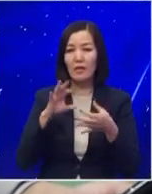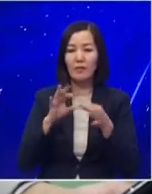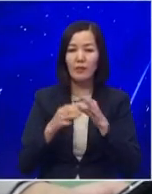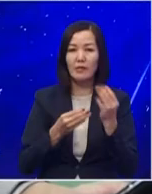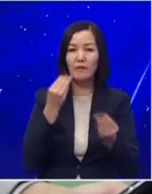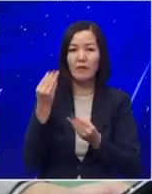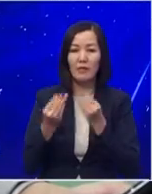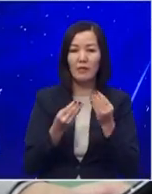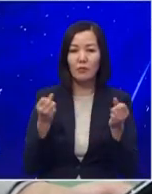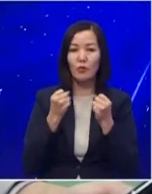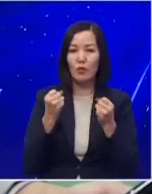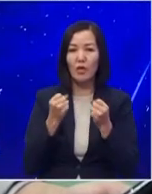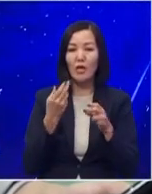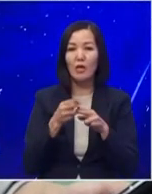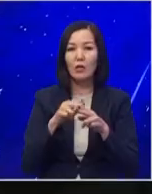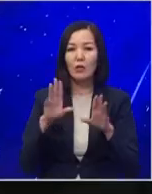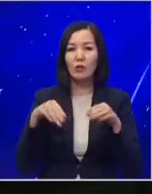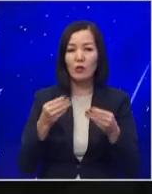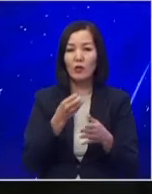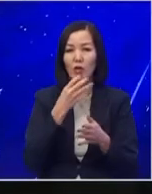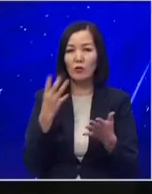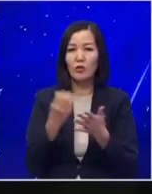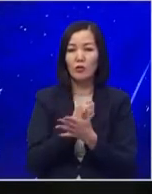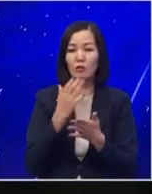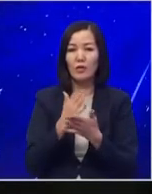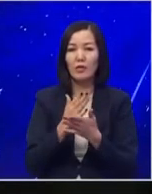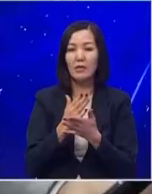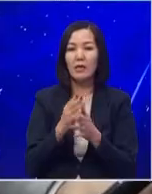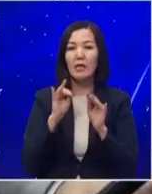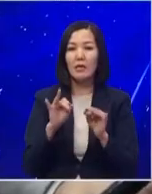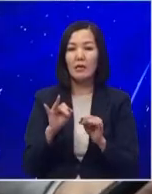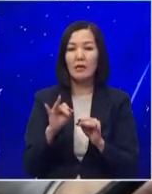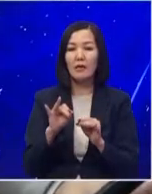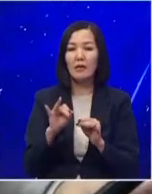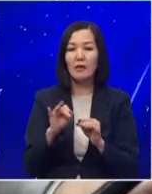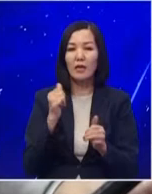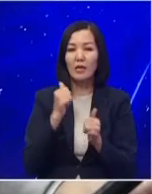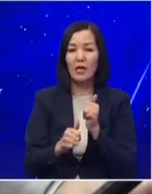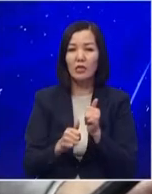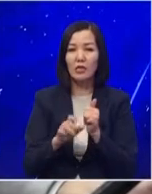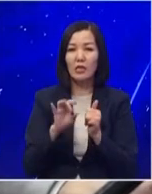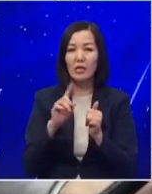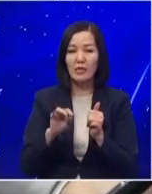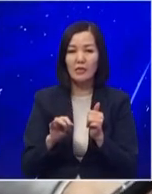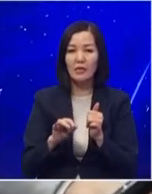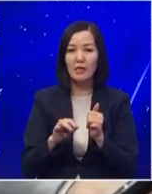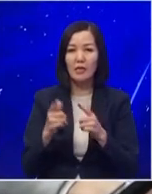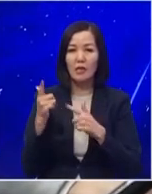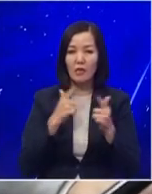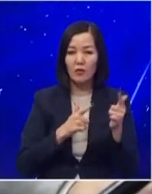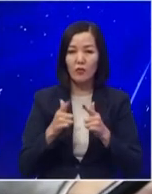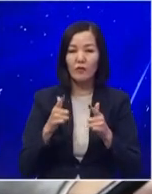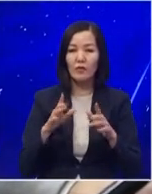виды спорта которые дают последующему хороший лента и вот они с каждым разом по мере готовности пусть давать